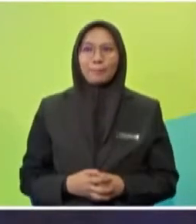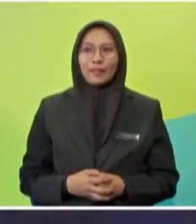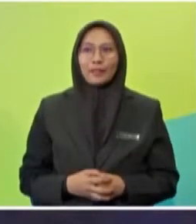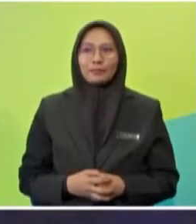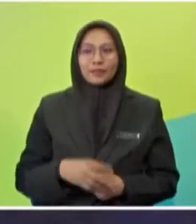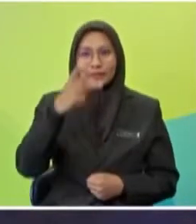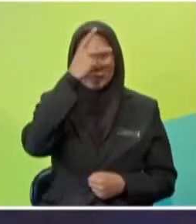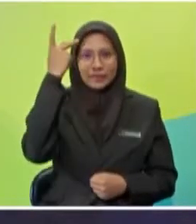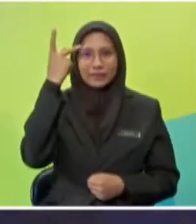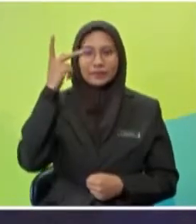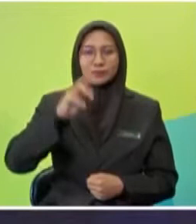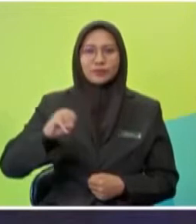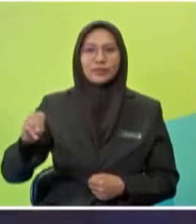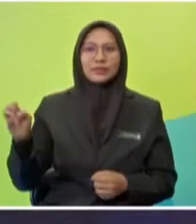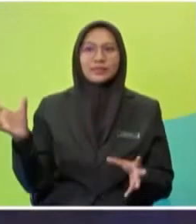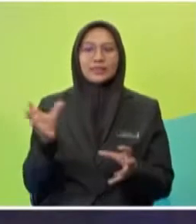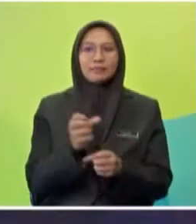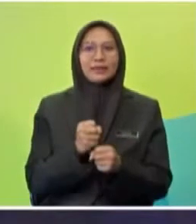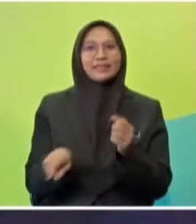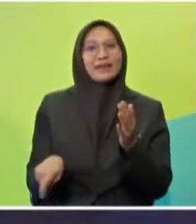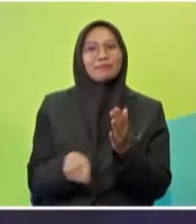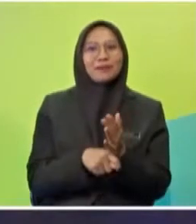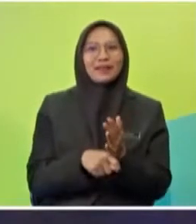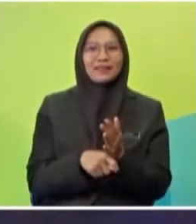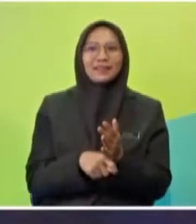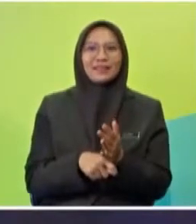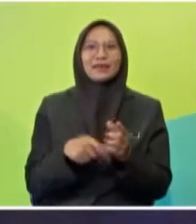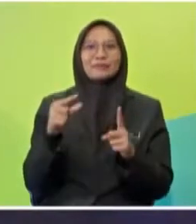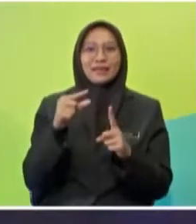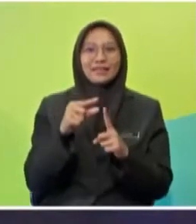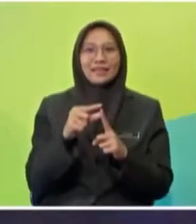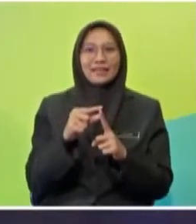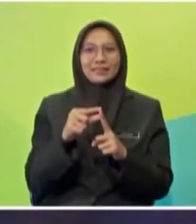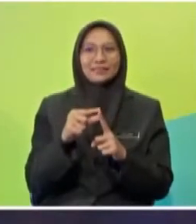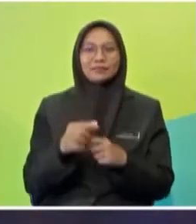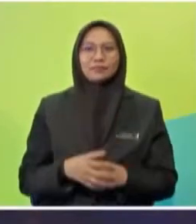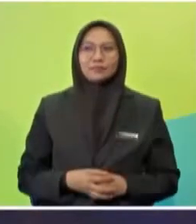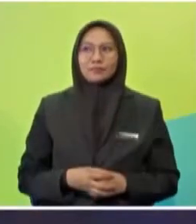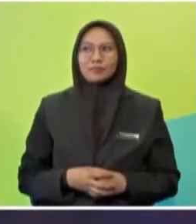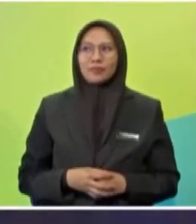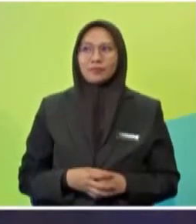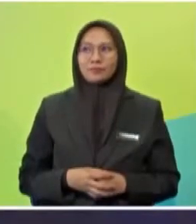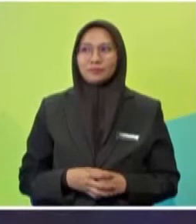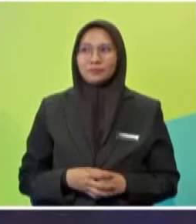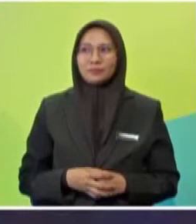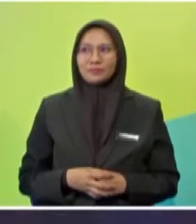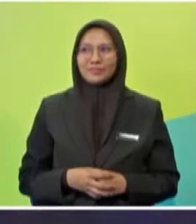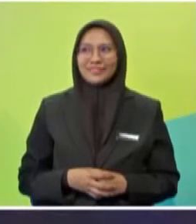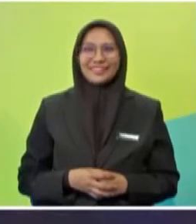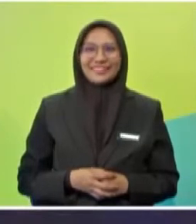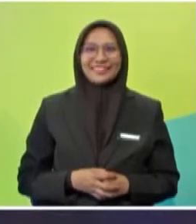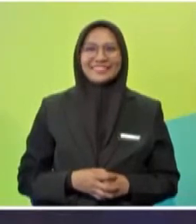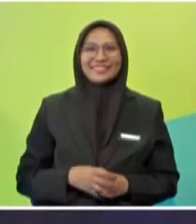pagi penilaian cewek gua Juli bintang lainnya masuk jadi nah jadi enggak bagi rumah kecil nih Boleh gue ya cuma